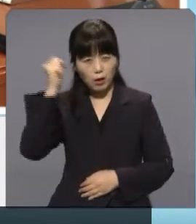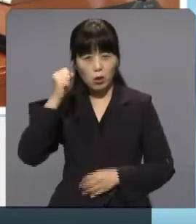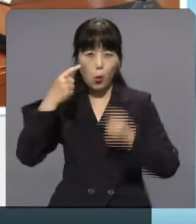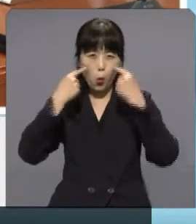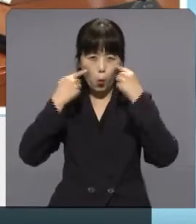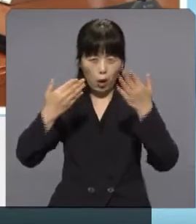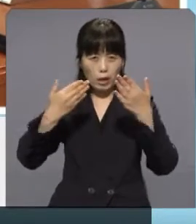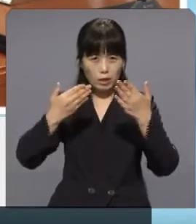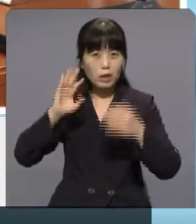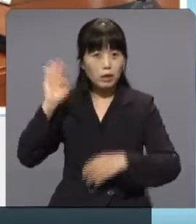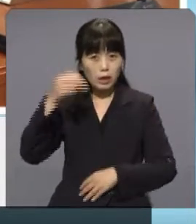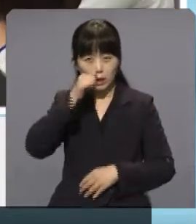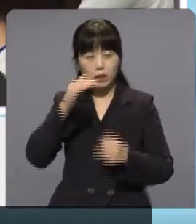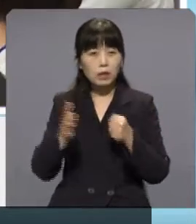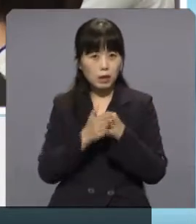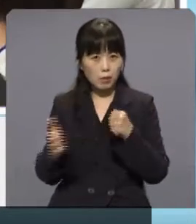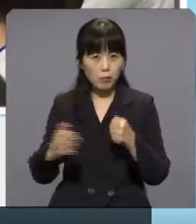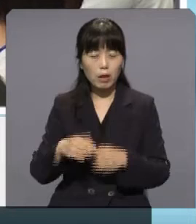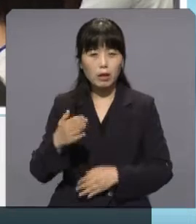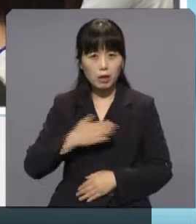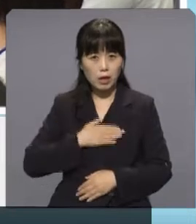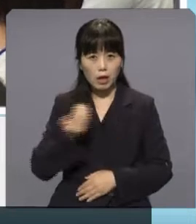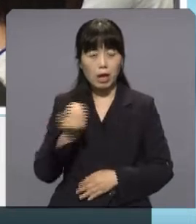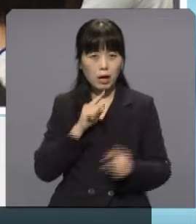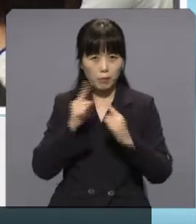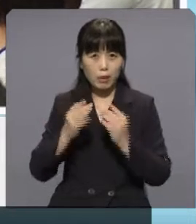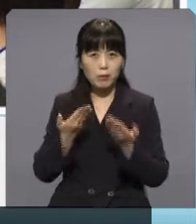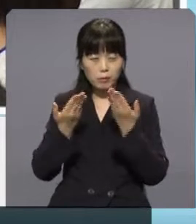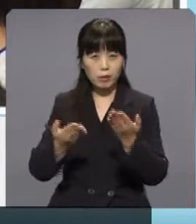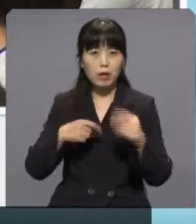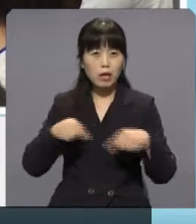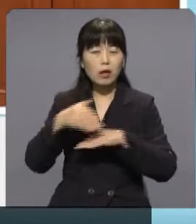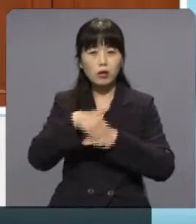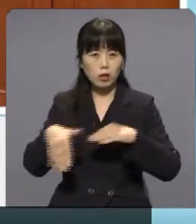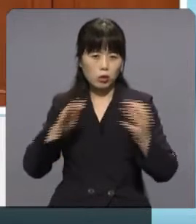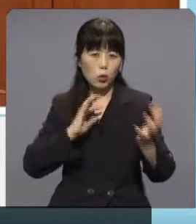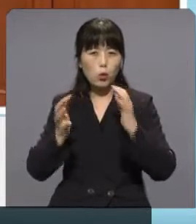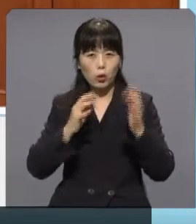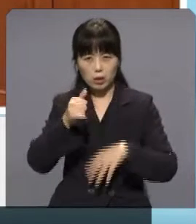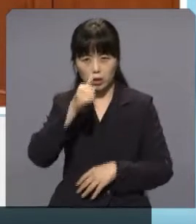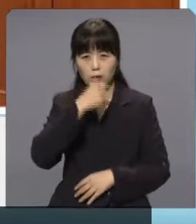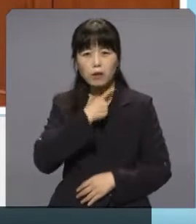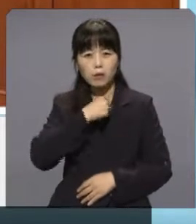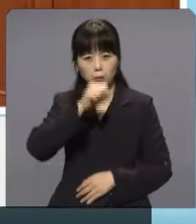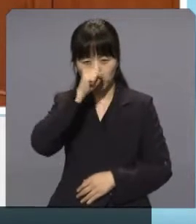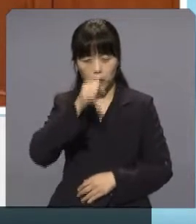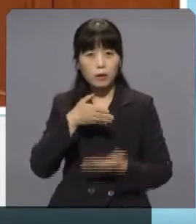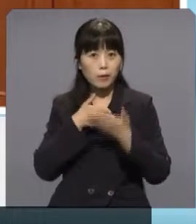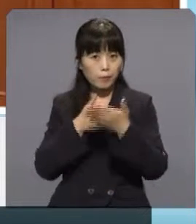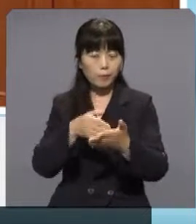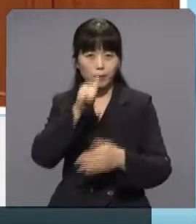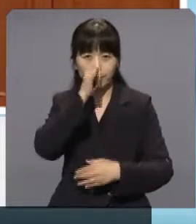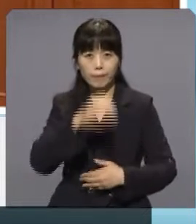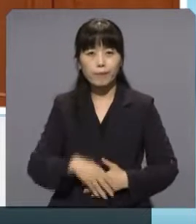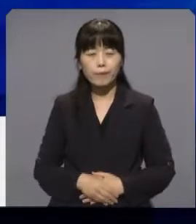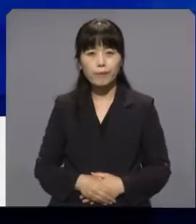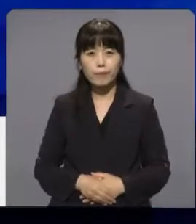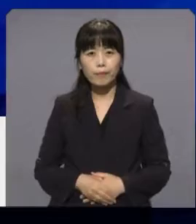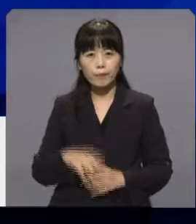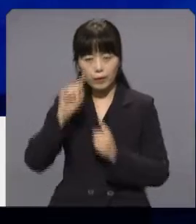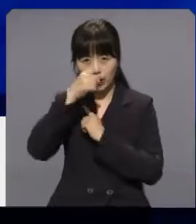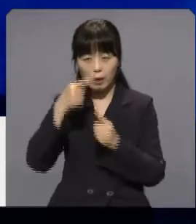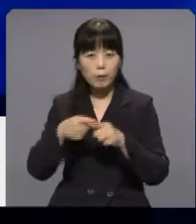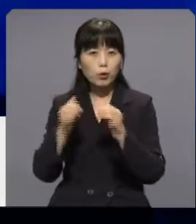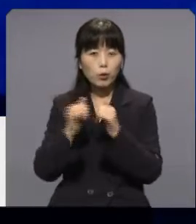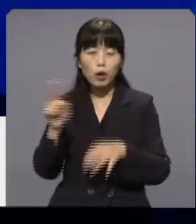확실히 된다고 보기 때문에 네. 그래서 저는 이제 아까 말씀드린 정책적 부분에 어떤 토론들이 좀 있었으면 좋겠다는 제안을 해보는 겁니다. 예. 이종훈 평론가